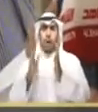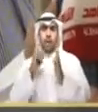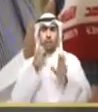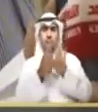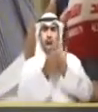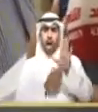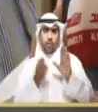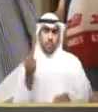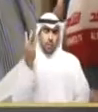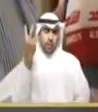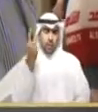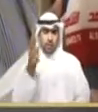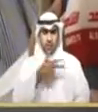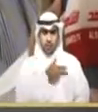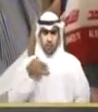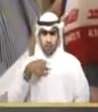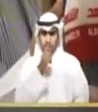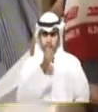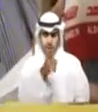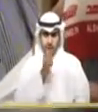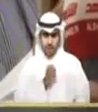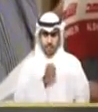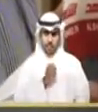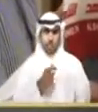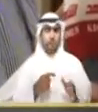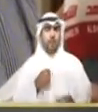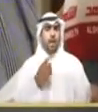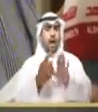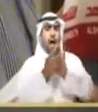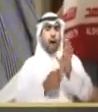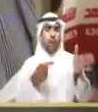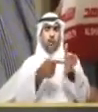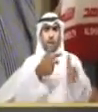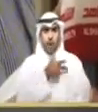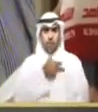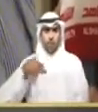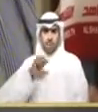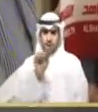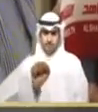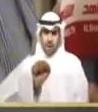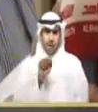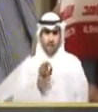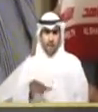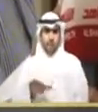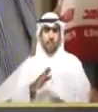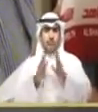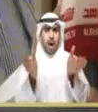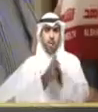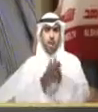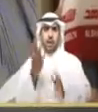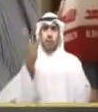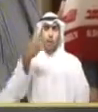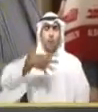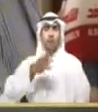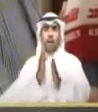مقترح القانون المقدم من قبل الحكومة، قانون الجامعات الحكومية، واللي تكون من ما يقارب 45